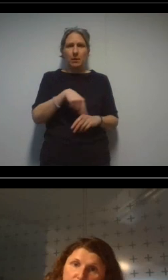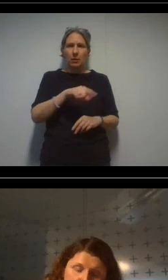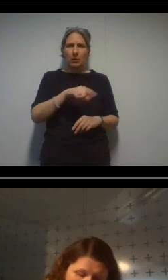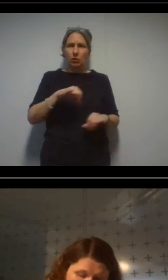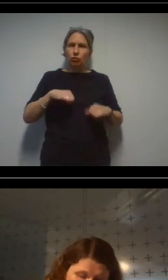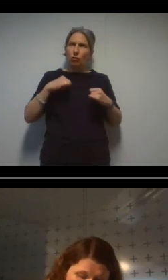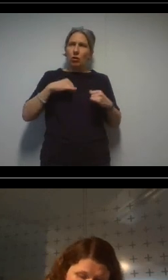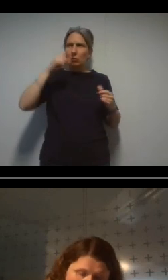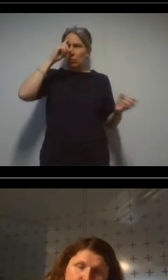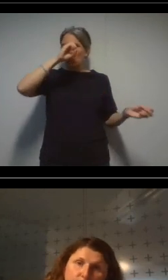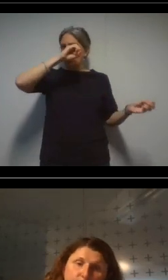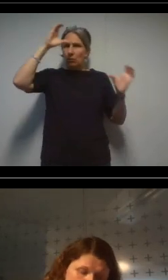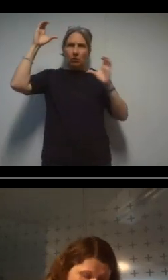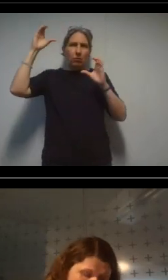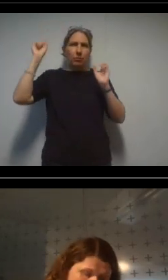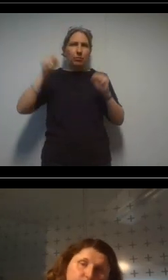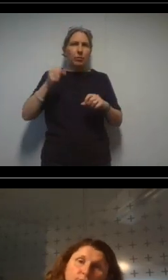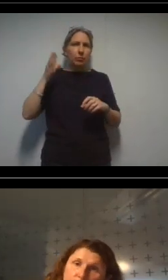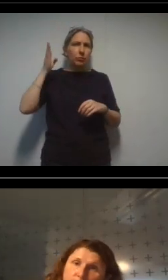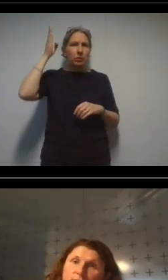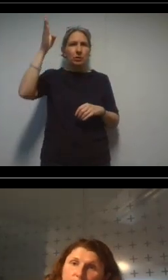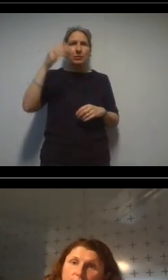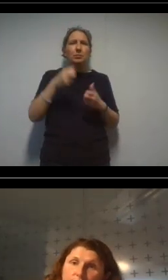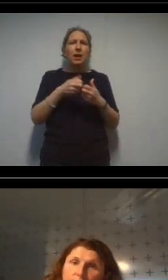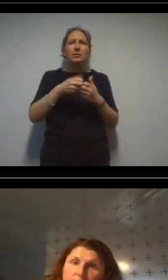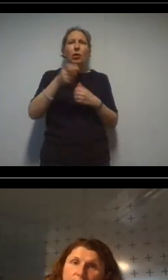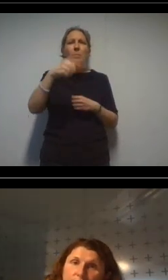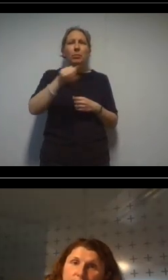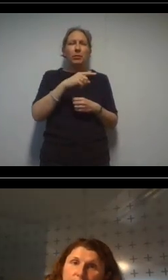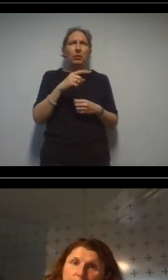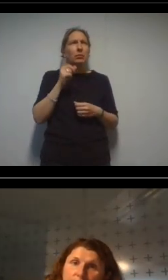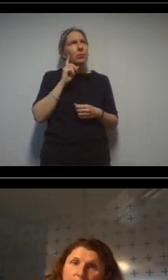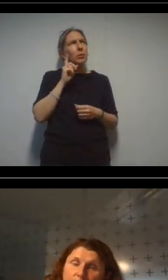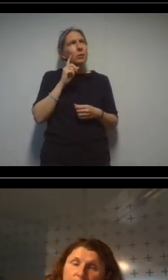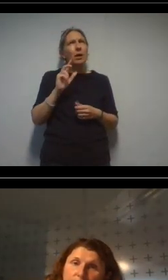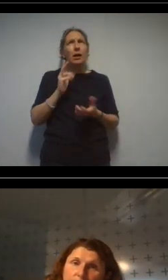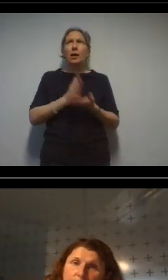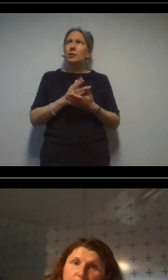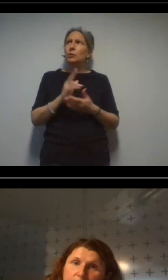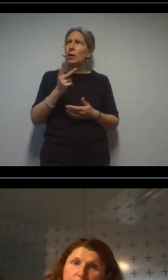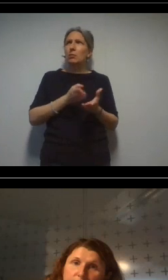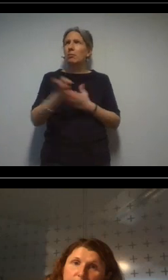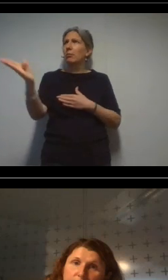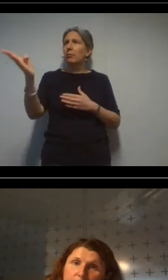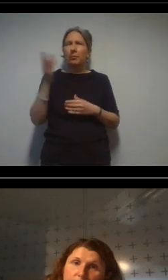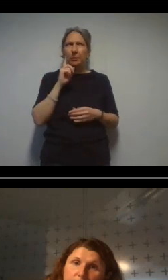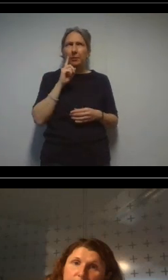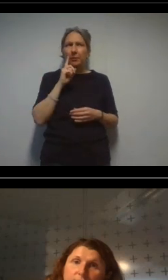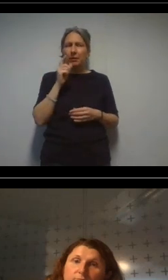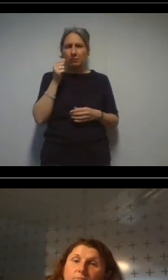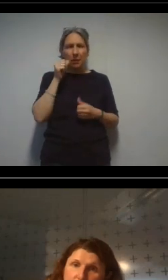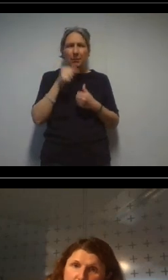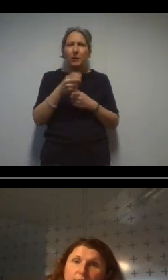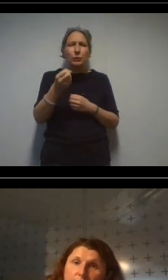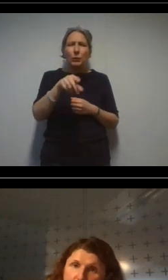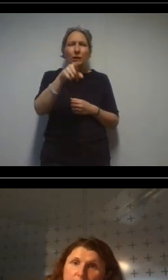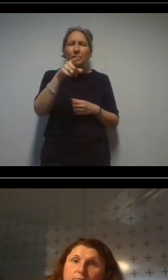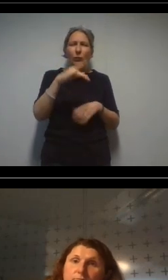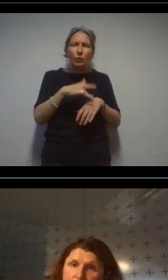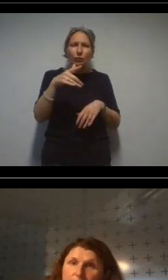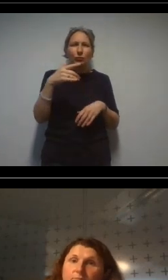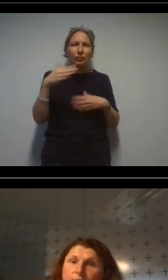invite vraiment à vous dire, mais qu'est-ce qui a fait qu'en troisième, j'ai pris tel ou tel chemin? Et au cours de mon parcours, il y a probablement des gens qui vous ont marqué et qui vous ont